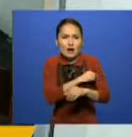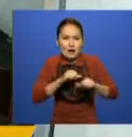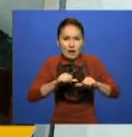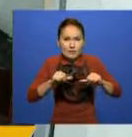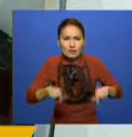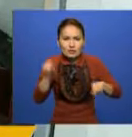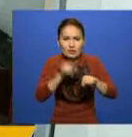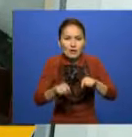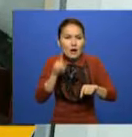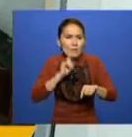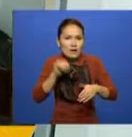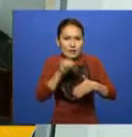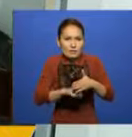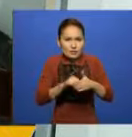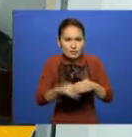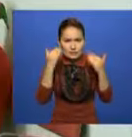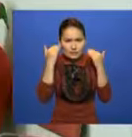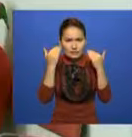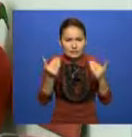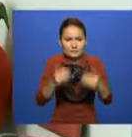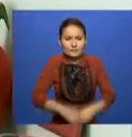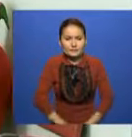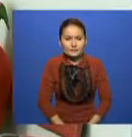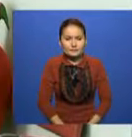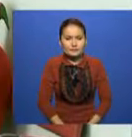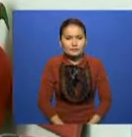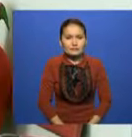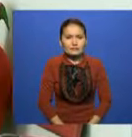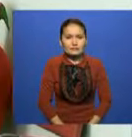да, аурудың неден пайда болғаны әлі күнге дейін беймәлім болып отыр.